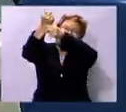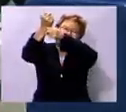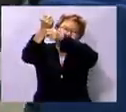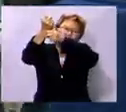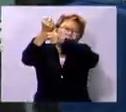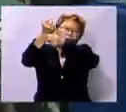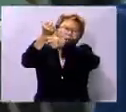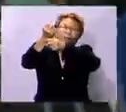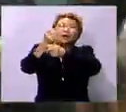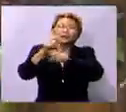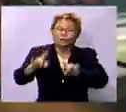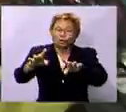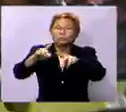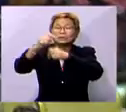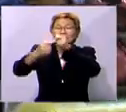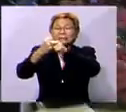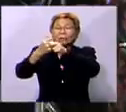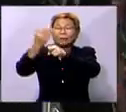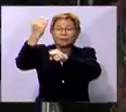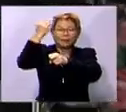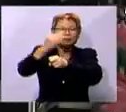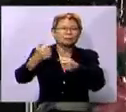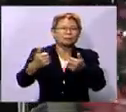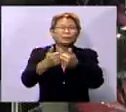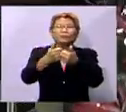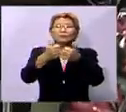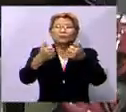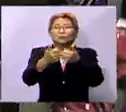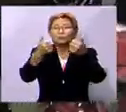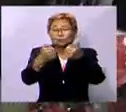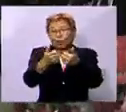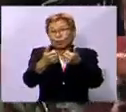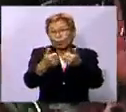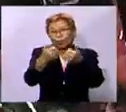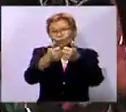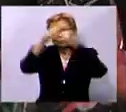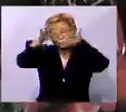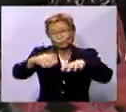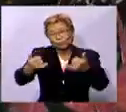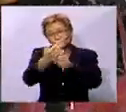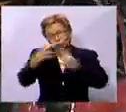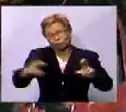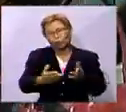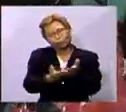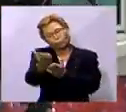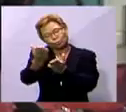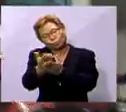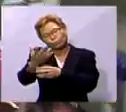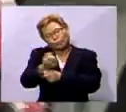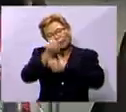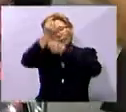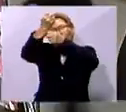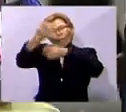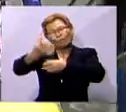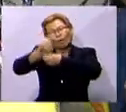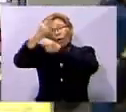Mac lepas dan pingat emas Sukan CKL 2017, dia kini lebih bersedia untuk terus memberikan lebih banyak kejayaan